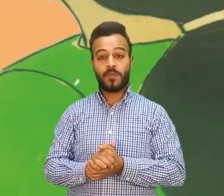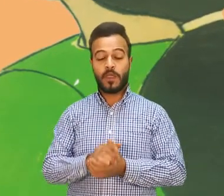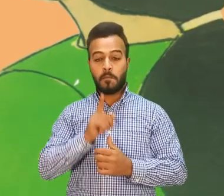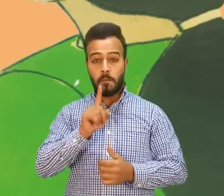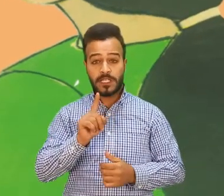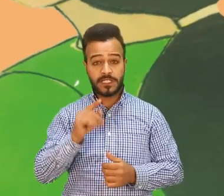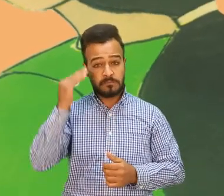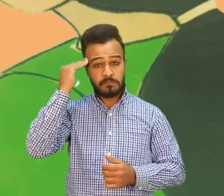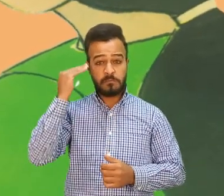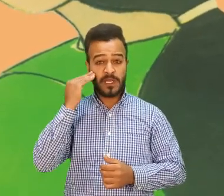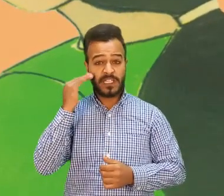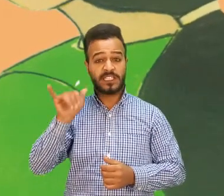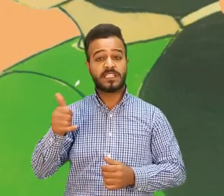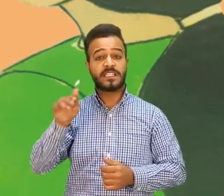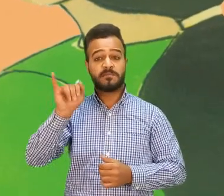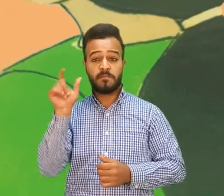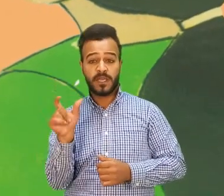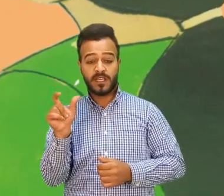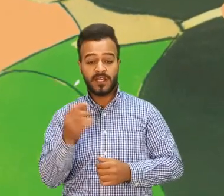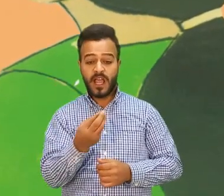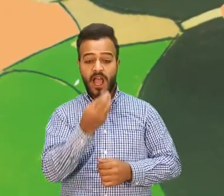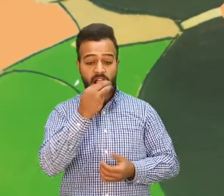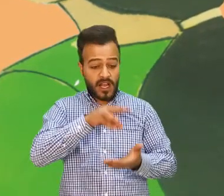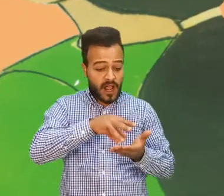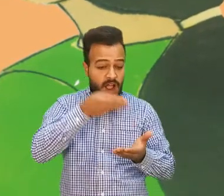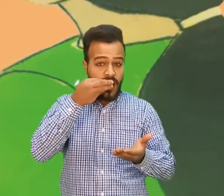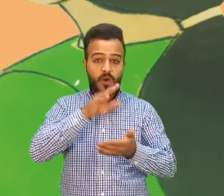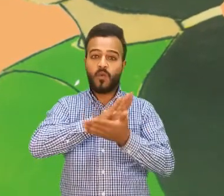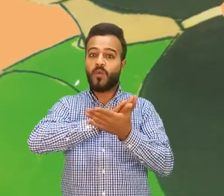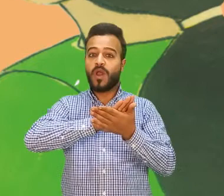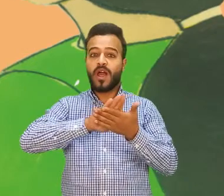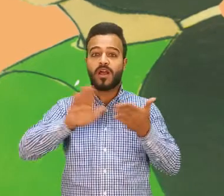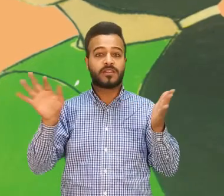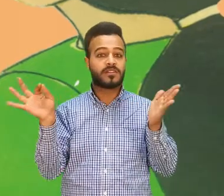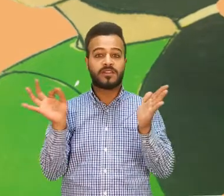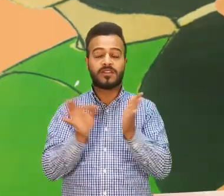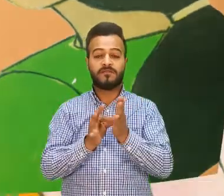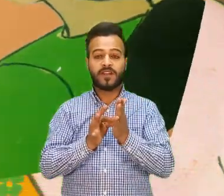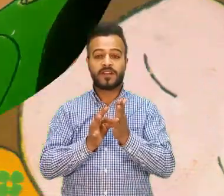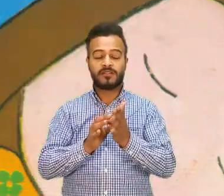لكن ياسمين لم تأكل طعامها.